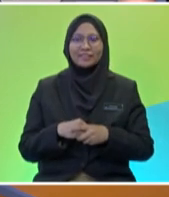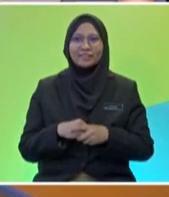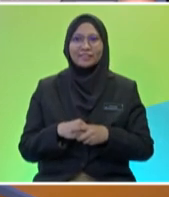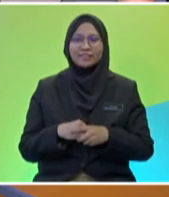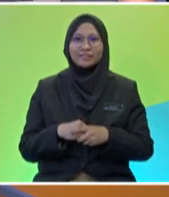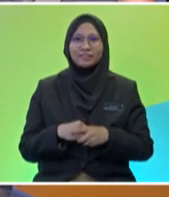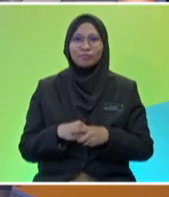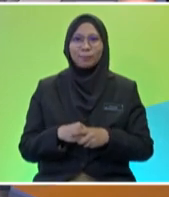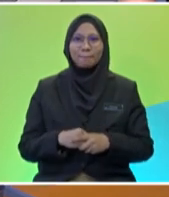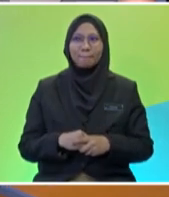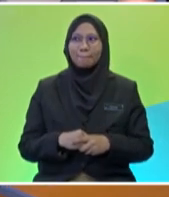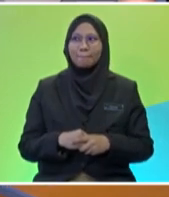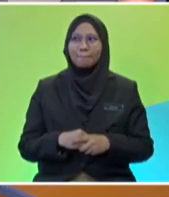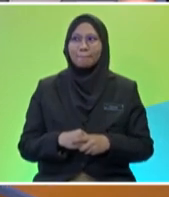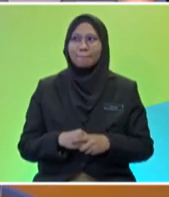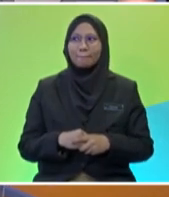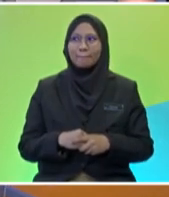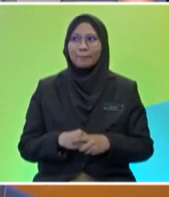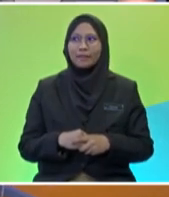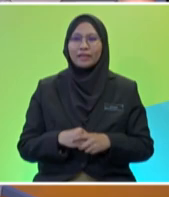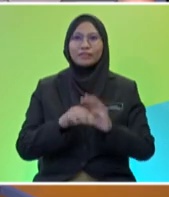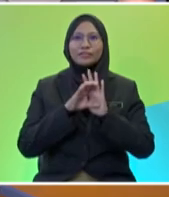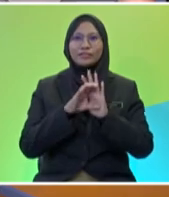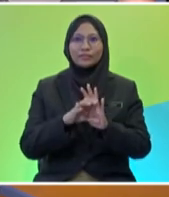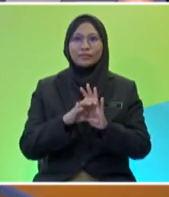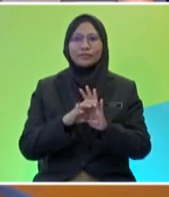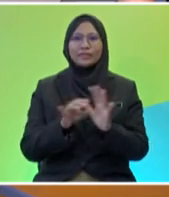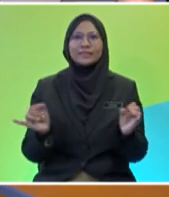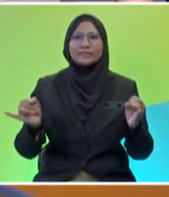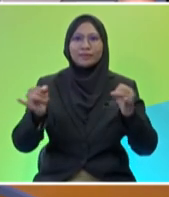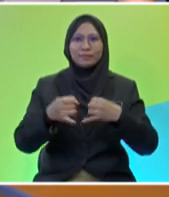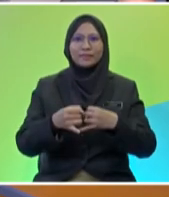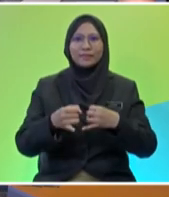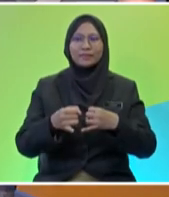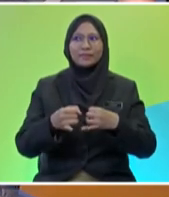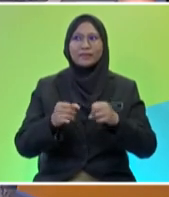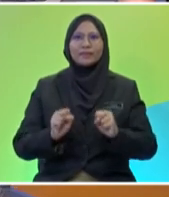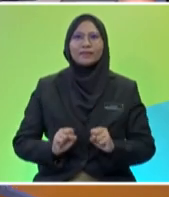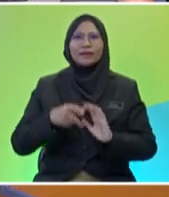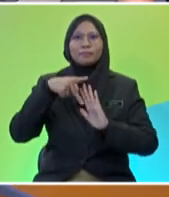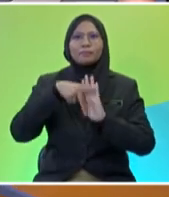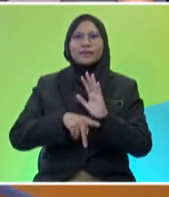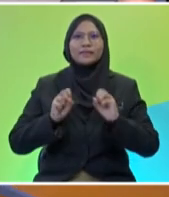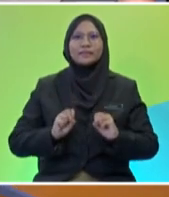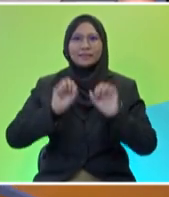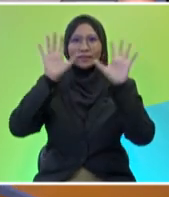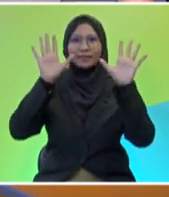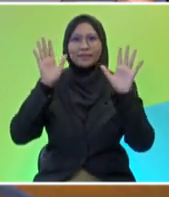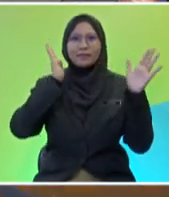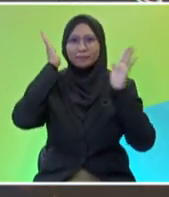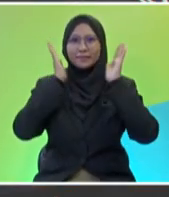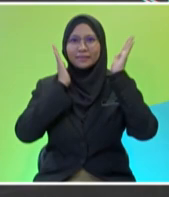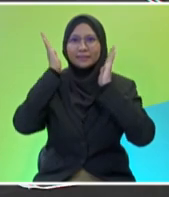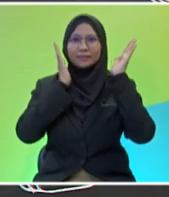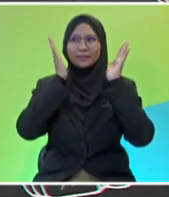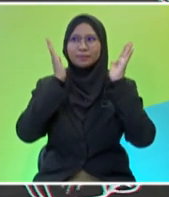kepentingannya adalah jabatan Indonesia Oke ini adalah gambar di sini Mereka